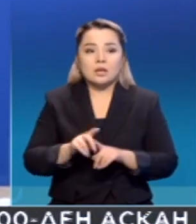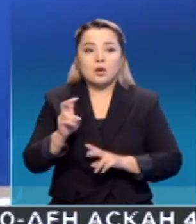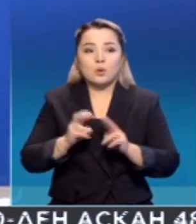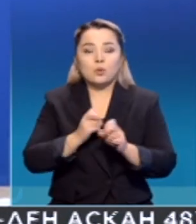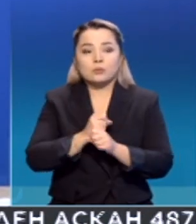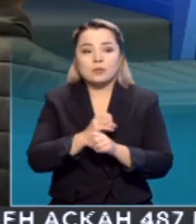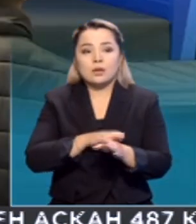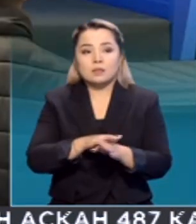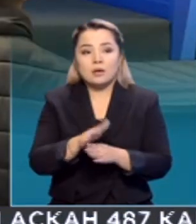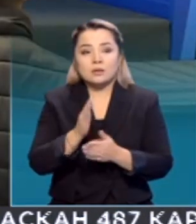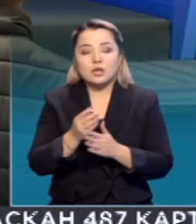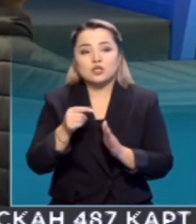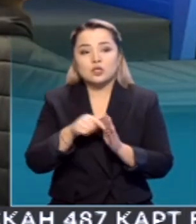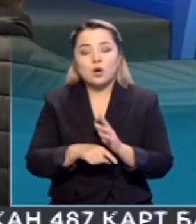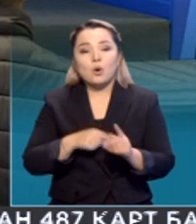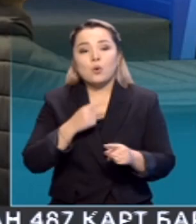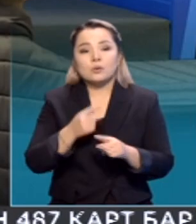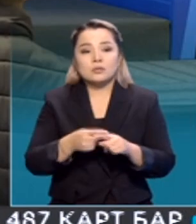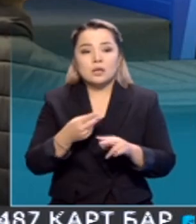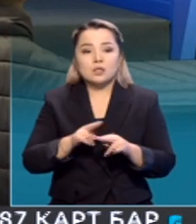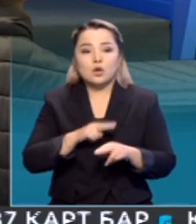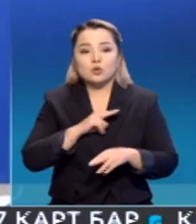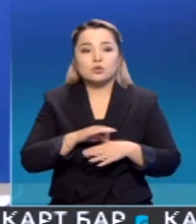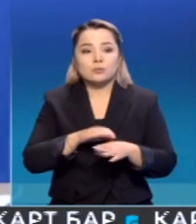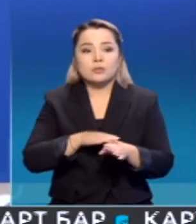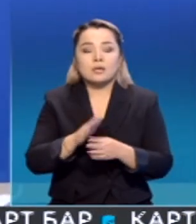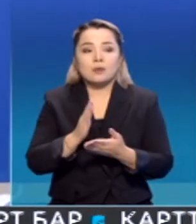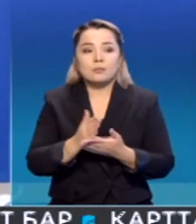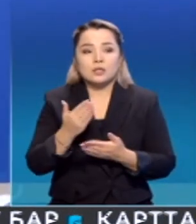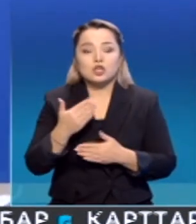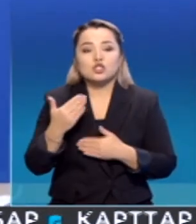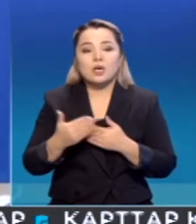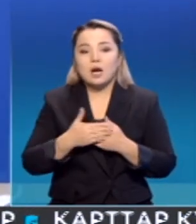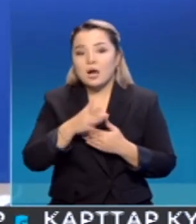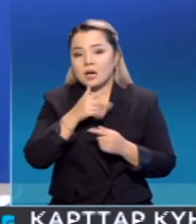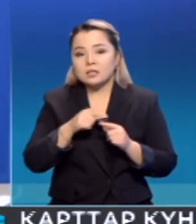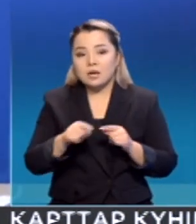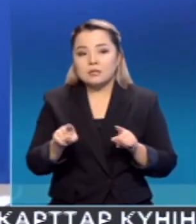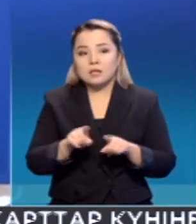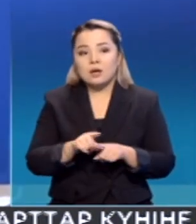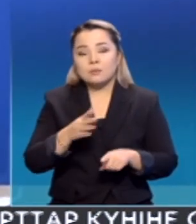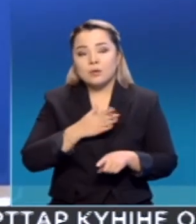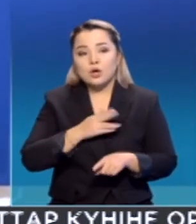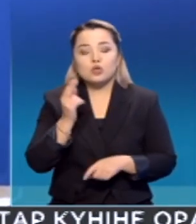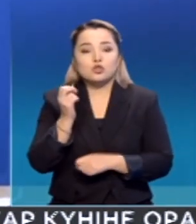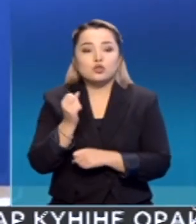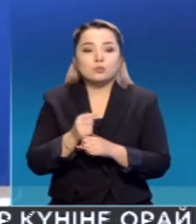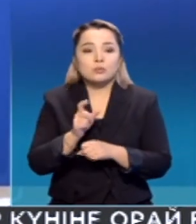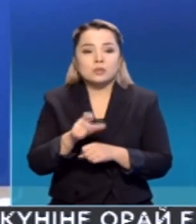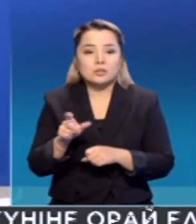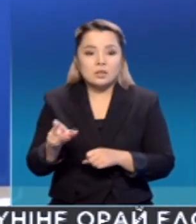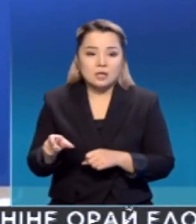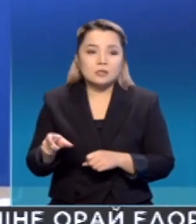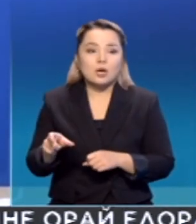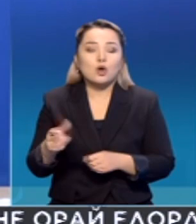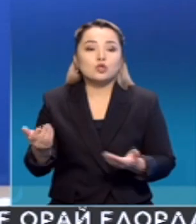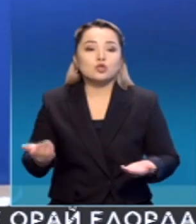орындарын іске қосуға жұмыстанып жатырмыз. Жақын арада біздің жұмысшылардың или